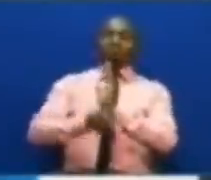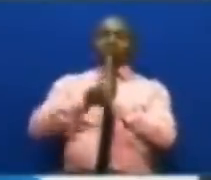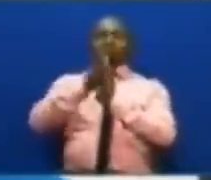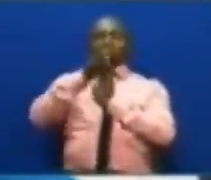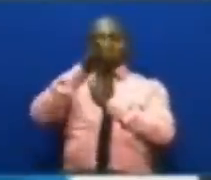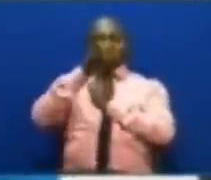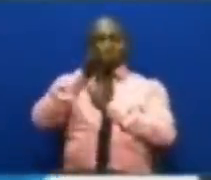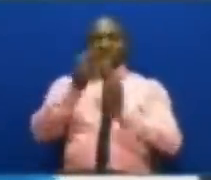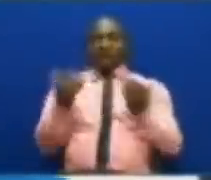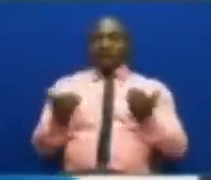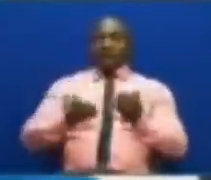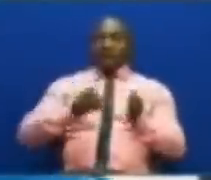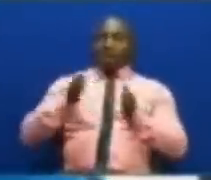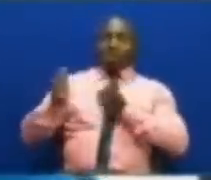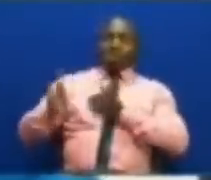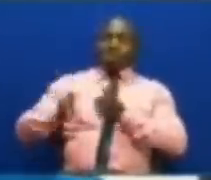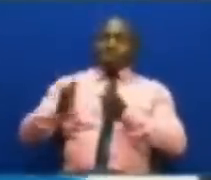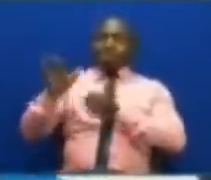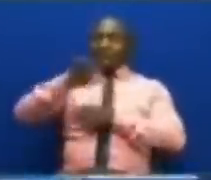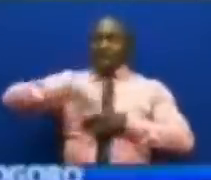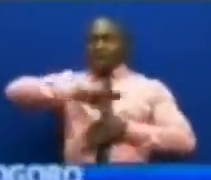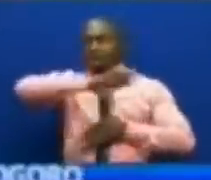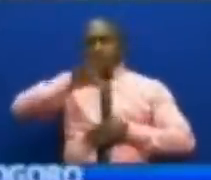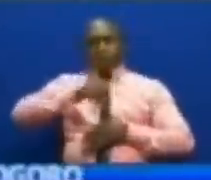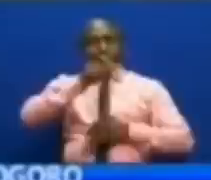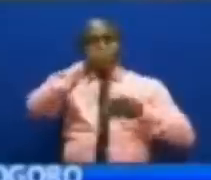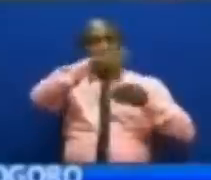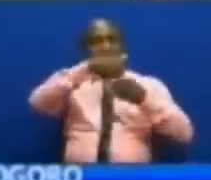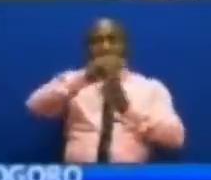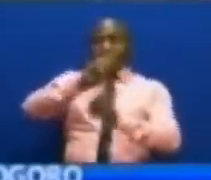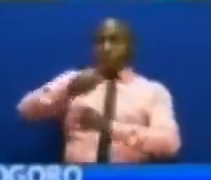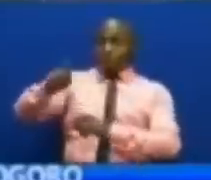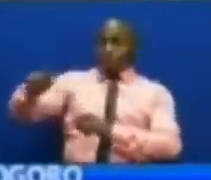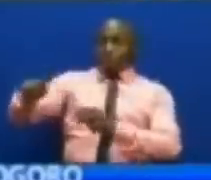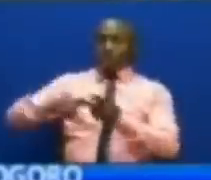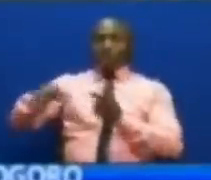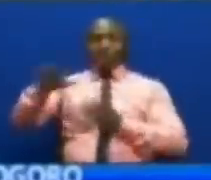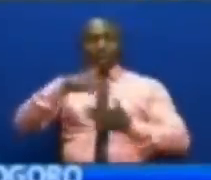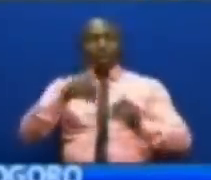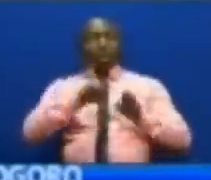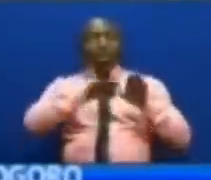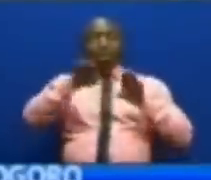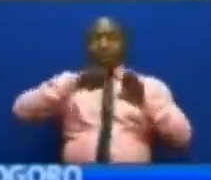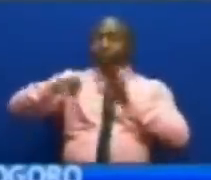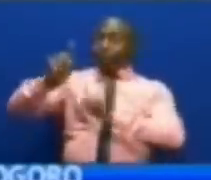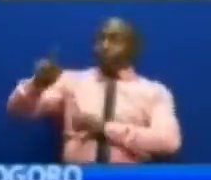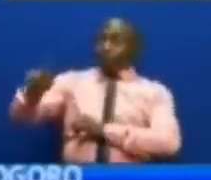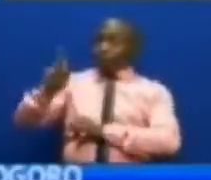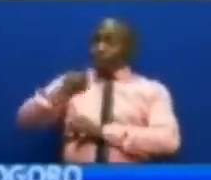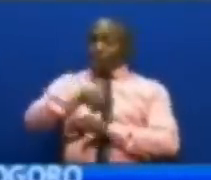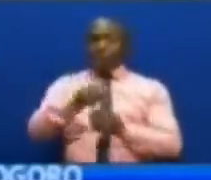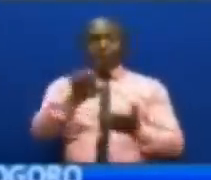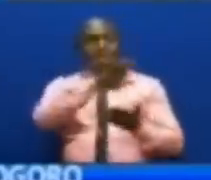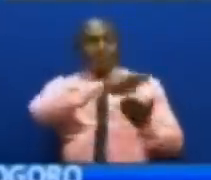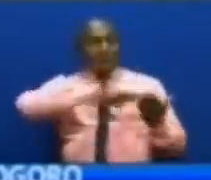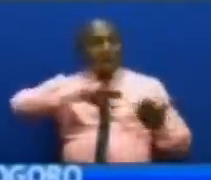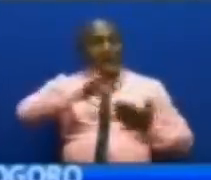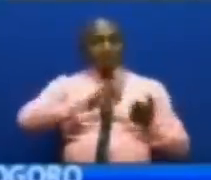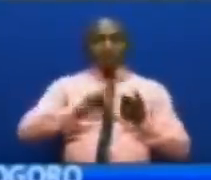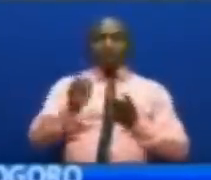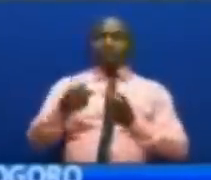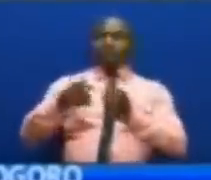yaliyokuwepo wanachama, maeneo yetu yote yaliyokuwepo na matawi yetu, maeneo yetu yote yaliyokuwepo na kata